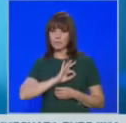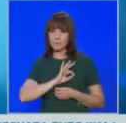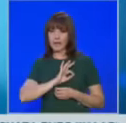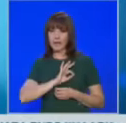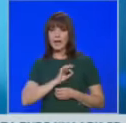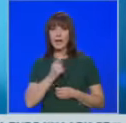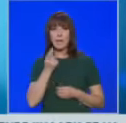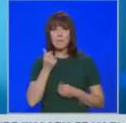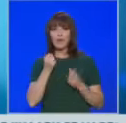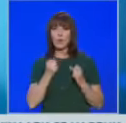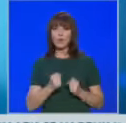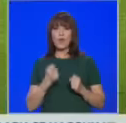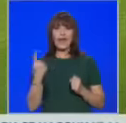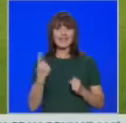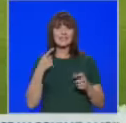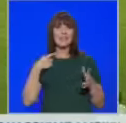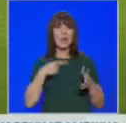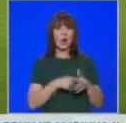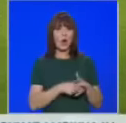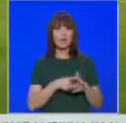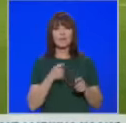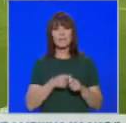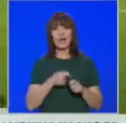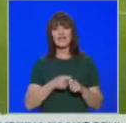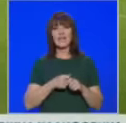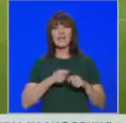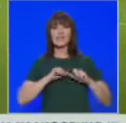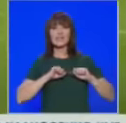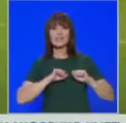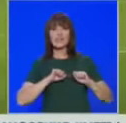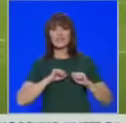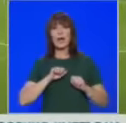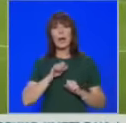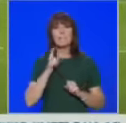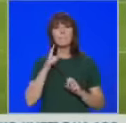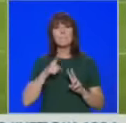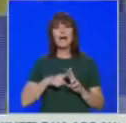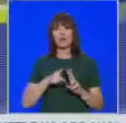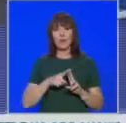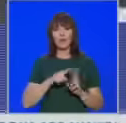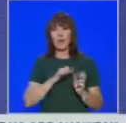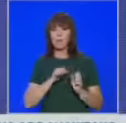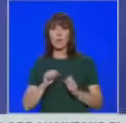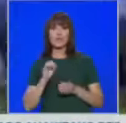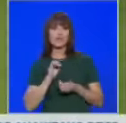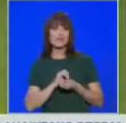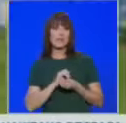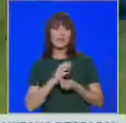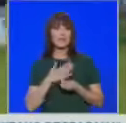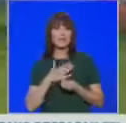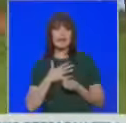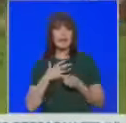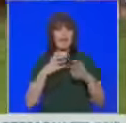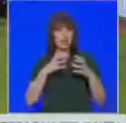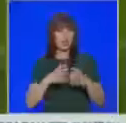класирането. Малко очаквано единственият гол в двобоя реализира защитникът Цветомир Панов в 56-та минута. Малко по-късно домакините имаха претенции за